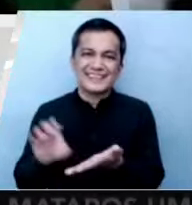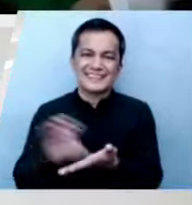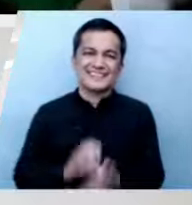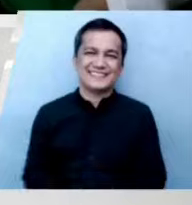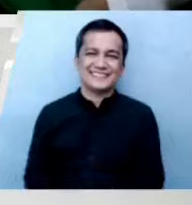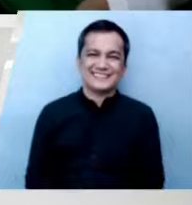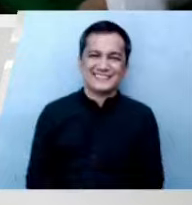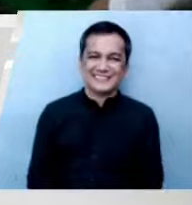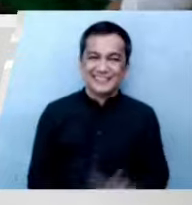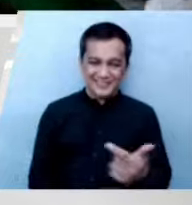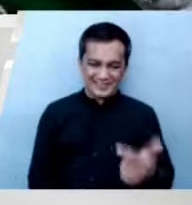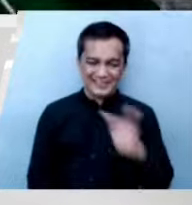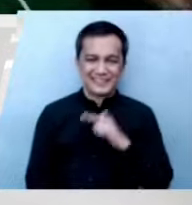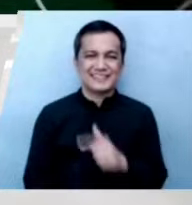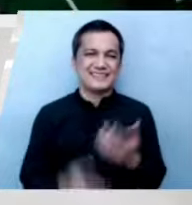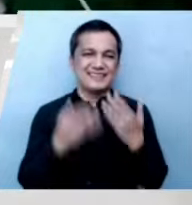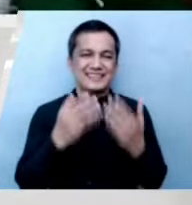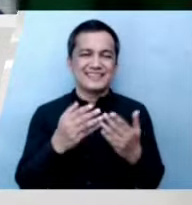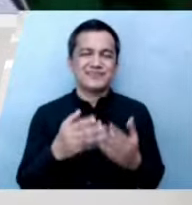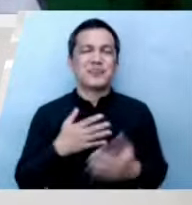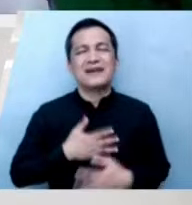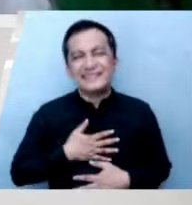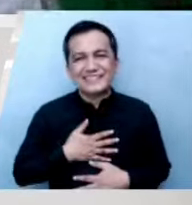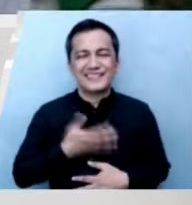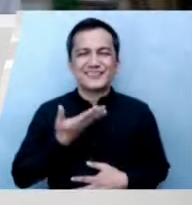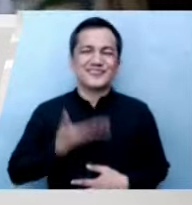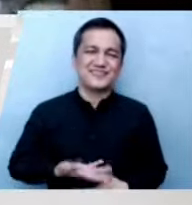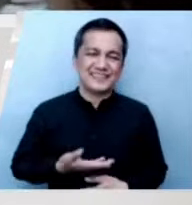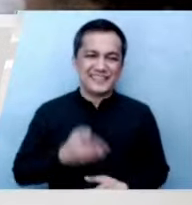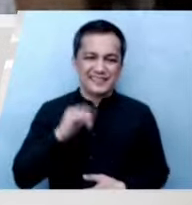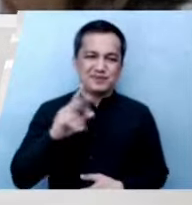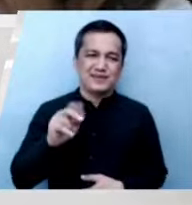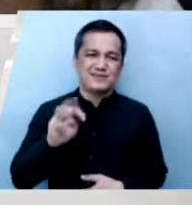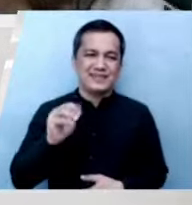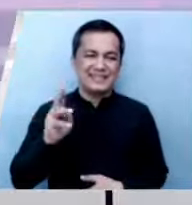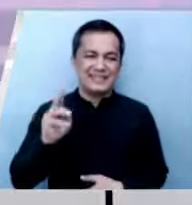Maraming salamat sa iyo. Nagutom ako doon Ivan Mayrina.